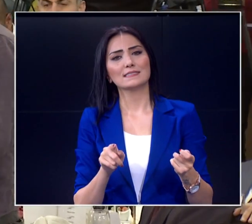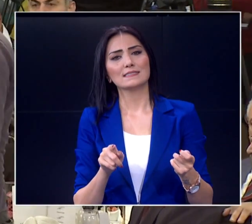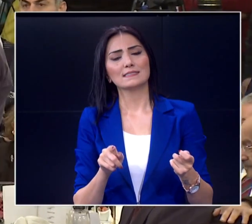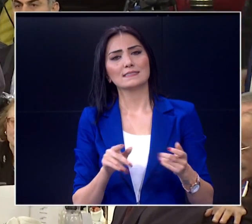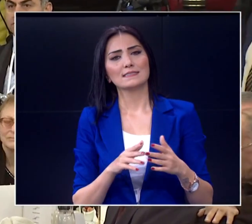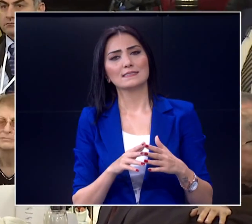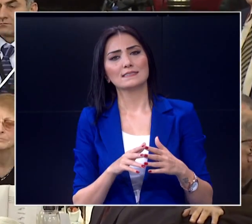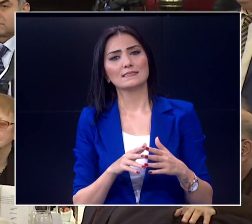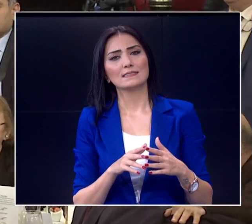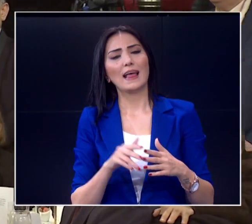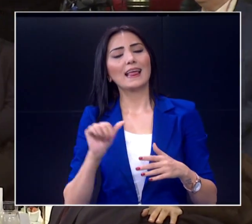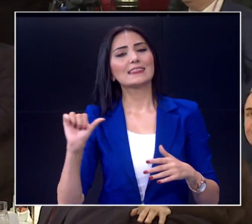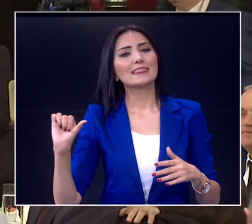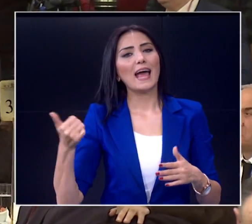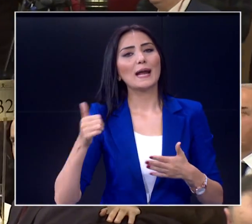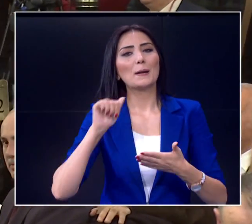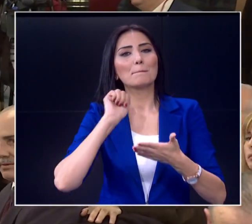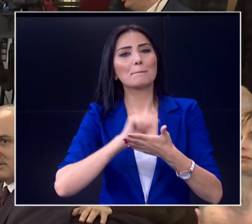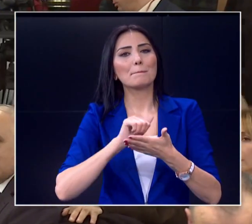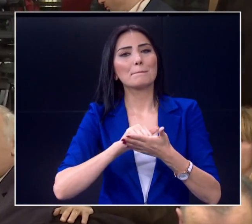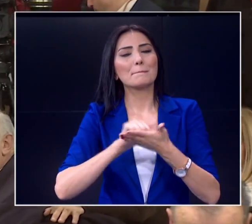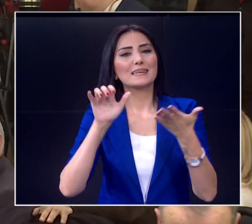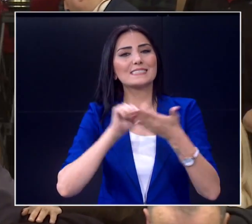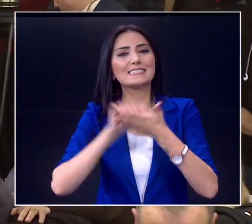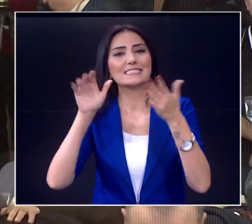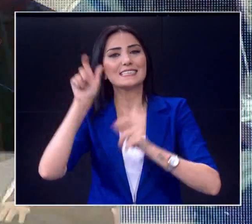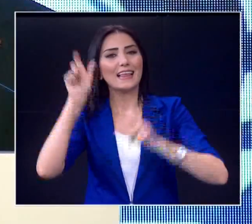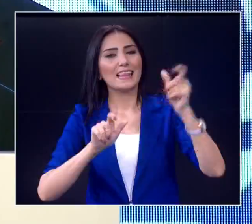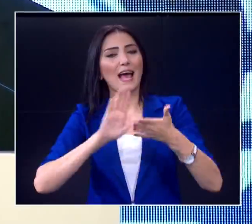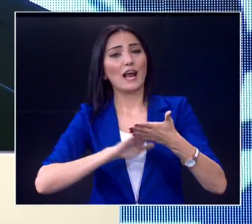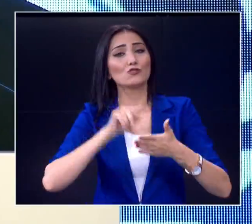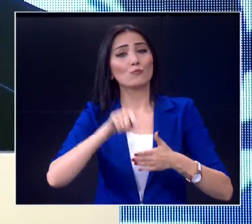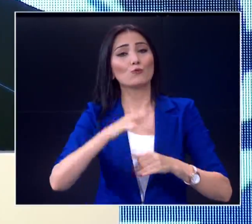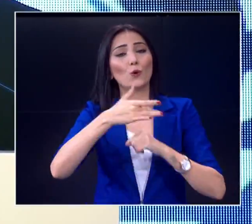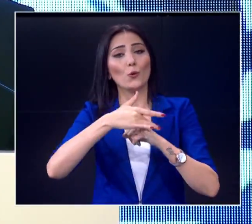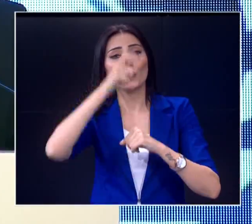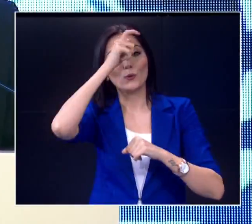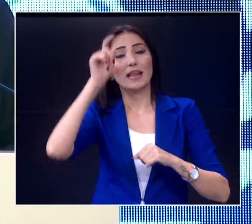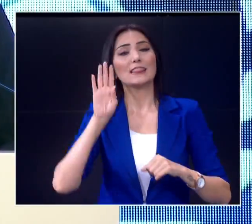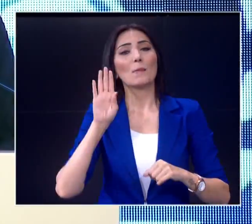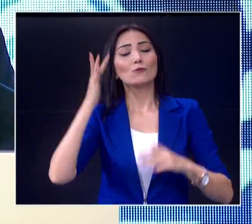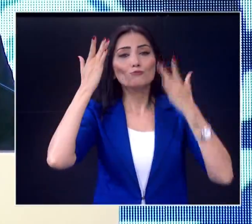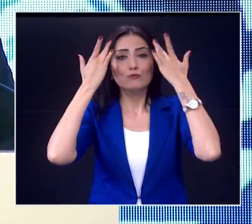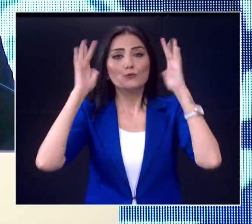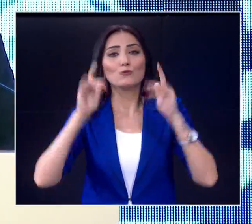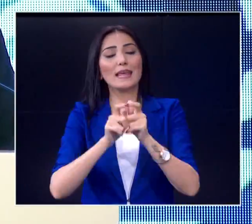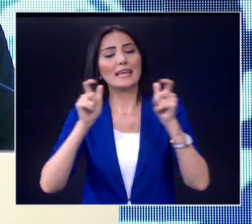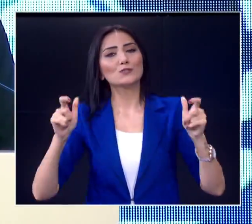Değerli basın mensubu arkadaşlar, bu ülkenin demokrasi kültürünü geliştirmek